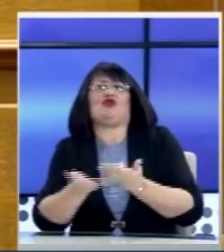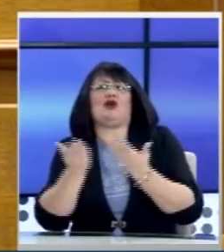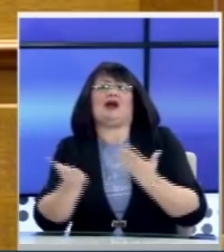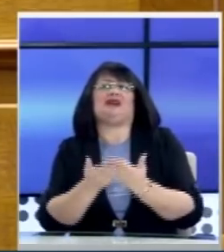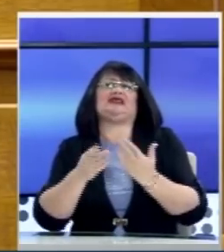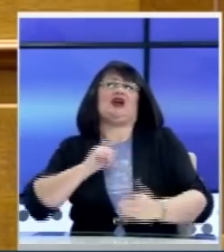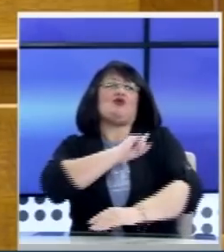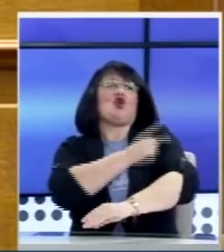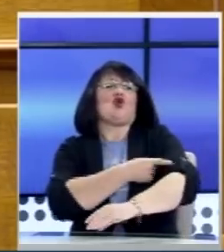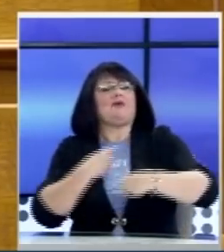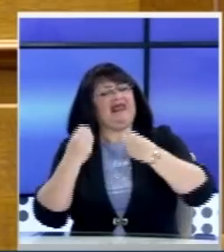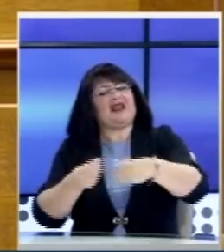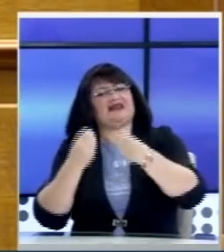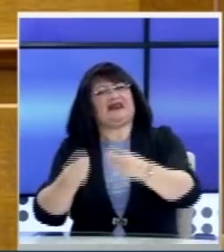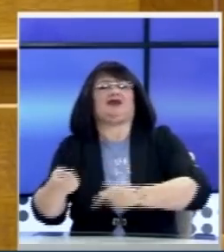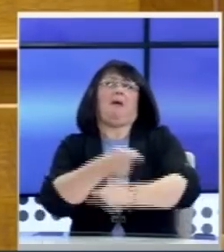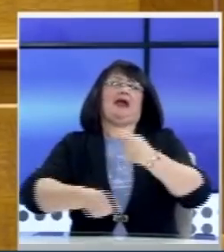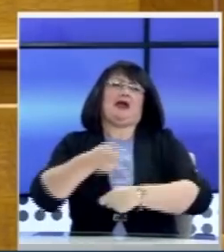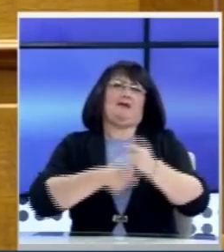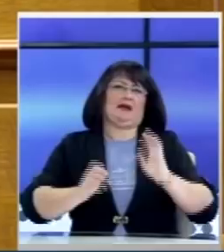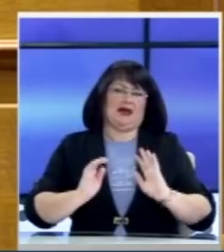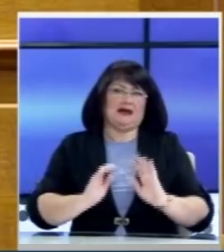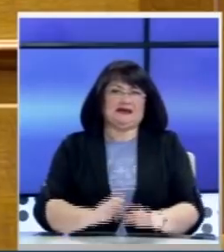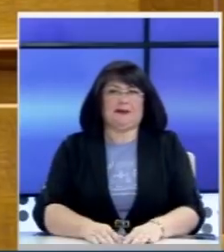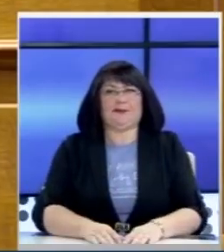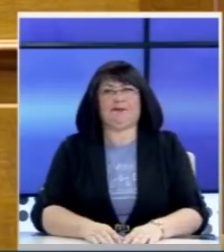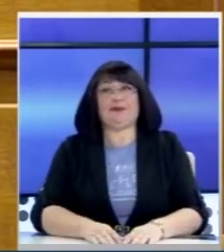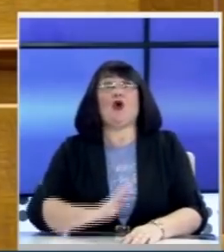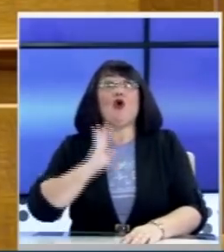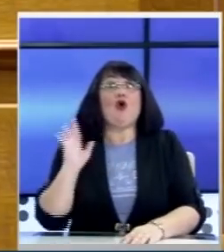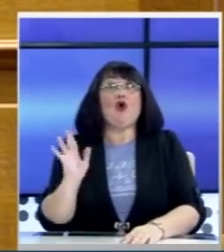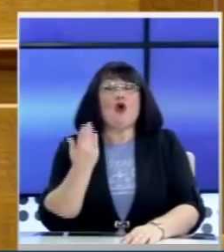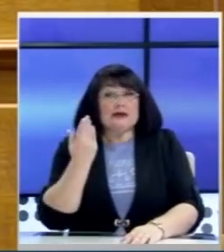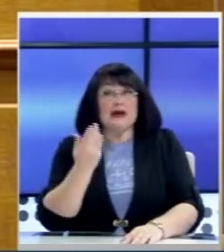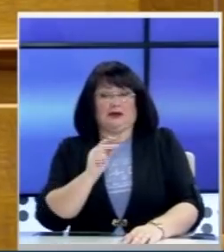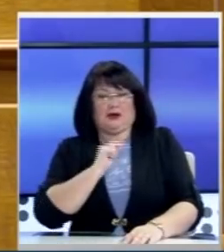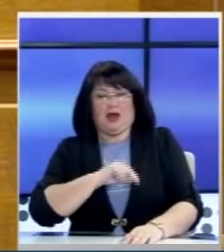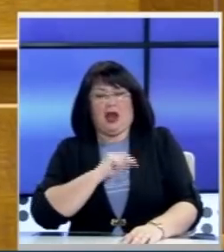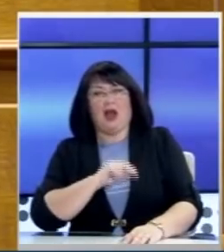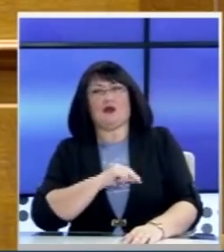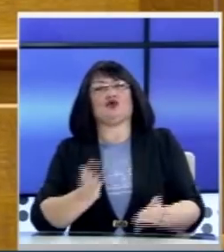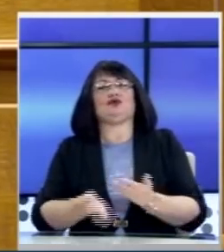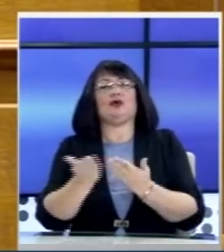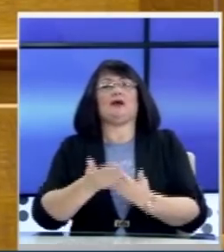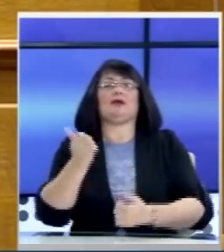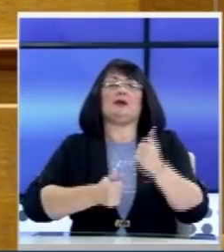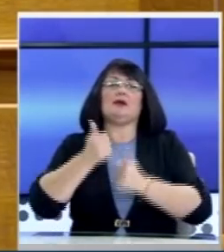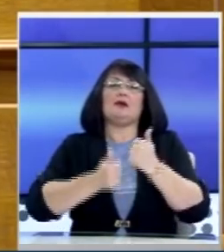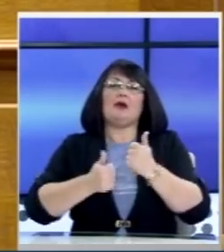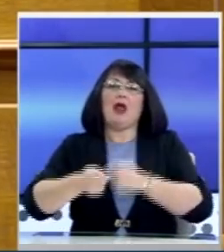άλλα προνόμια. Αλλά όταν πρόκειται να τονώσετε την κερδοφορία και την ανταγωνιστικότητα